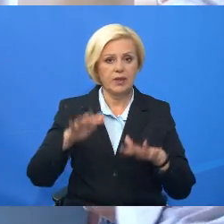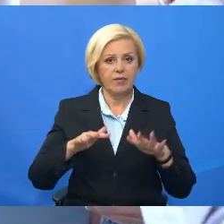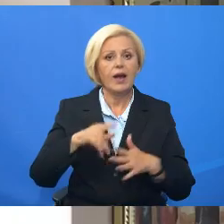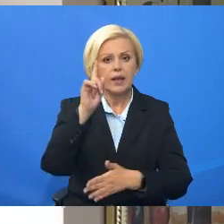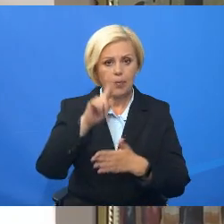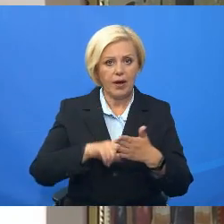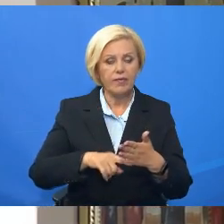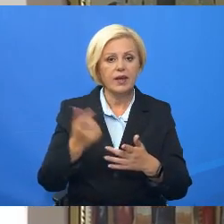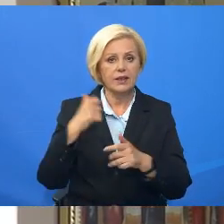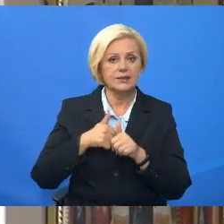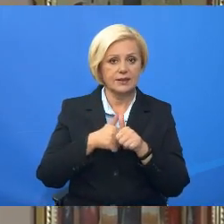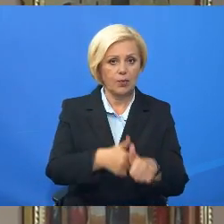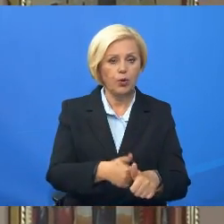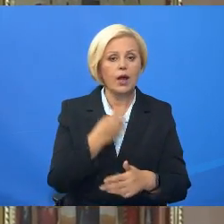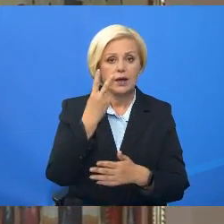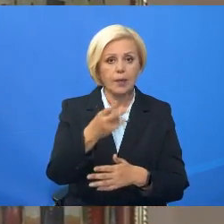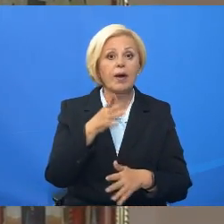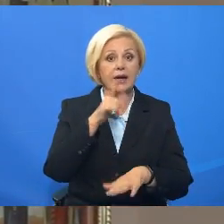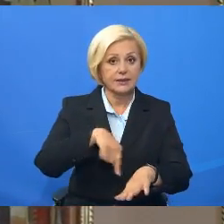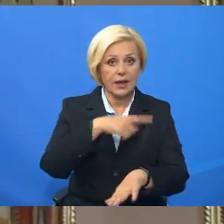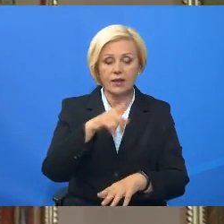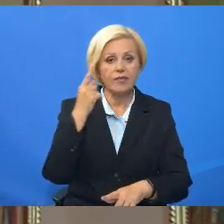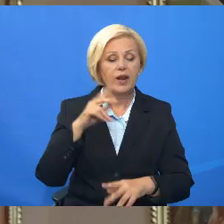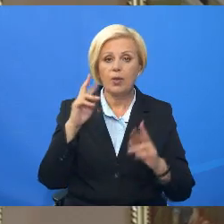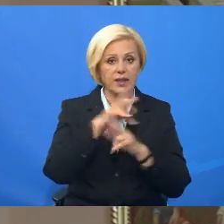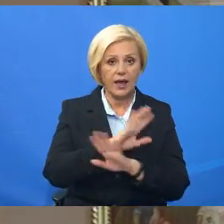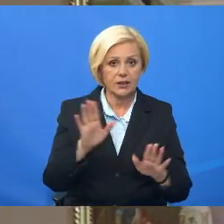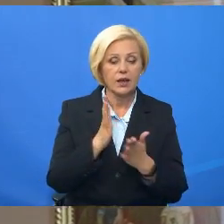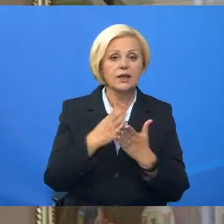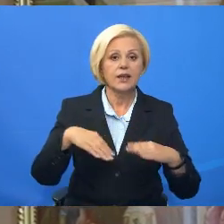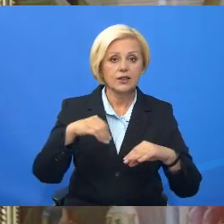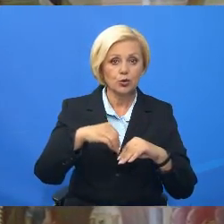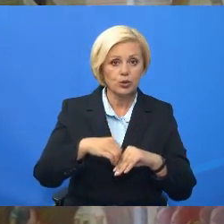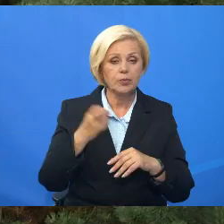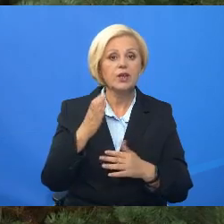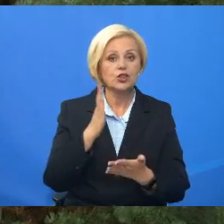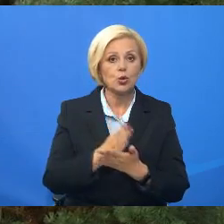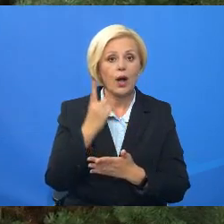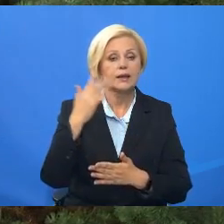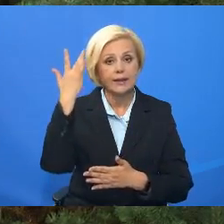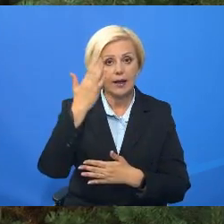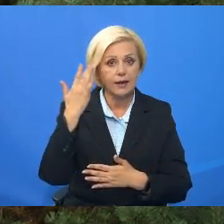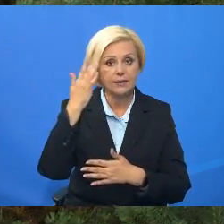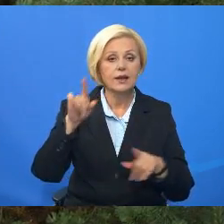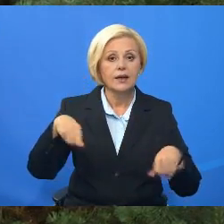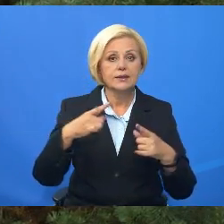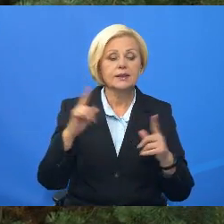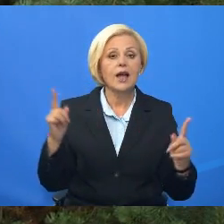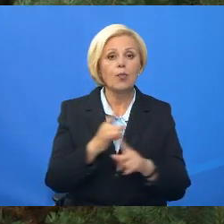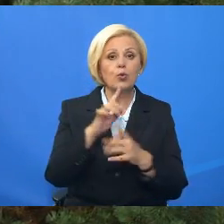даверылі павесці за сабой. Як паказаў час, не памыліліся. Ёсць у сям'і Касінскіх і яшчэ адна ідэя – стварыць